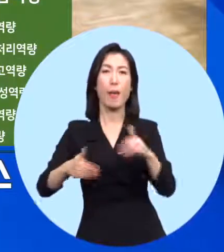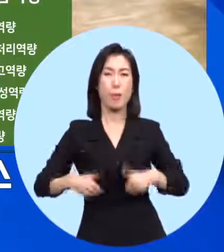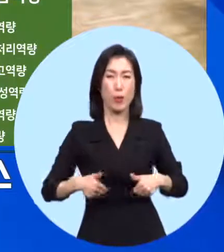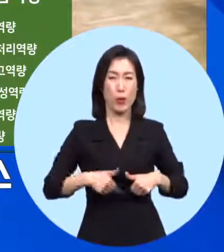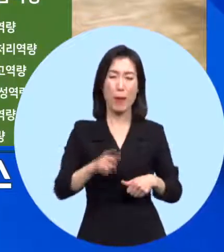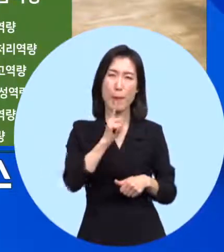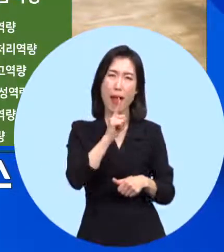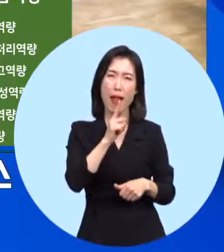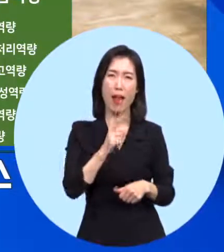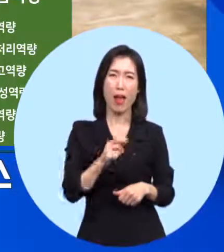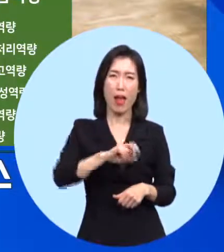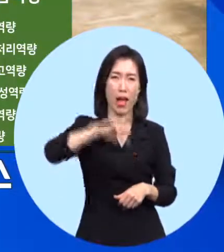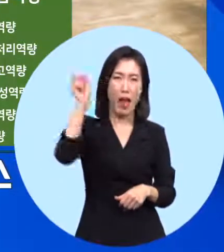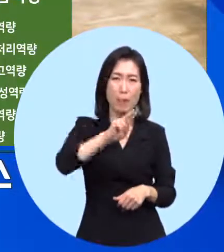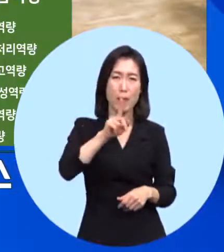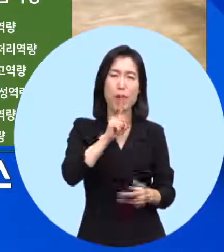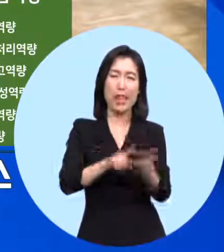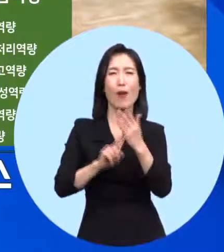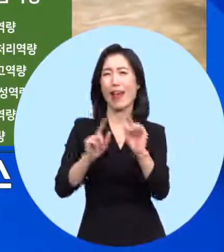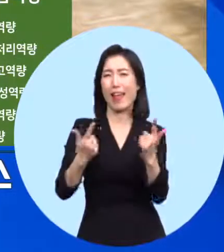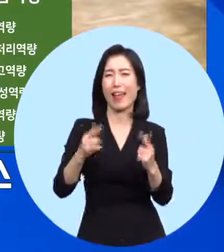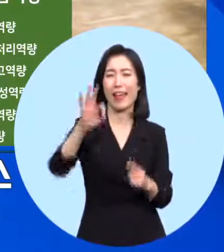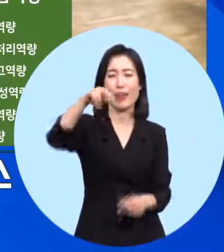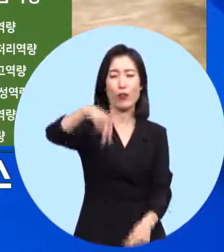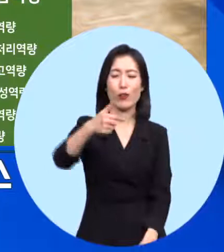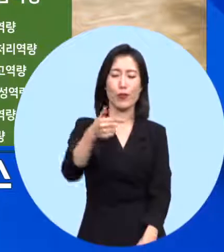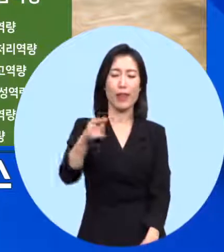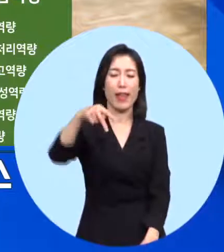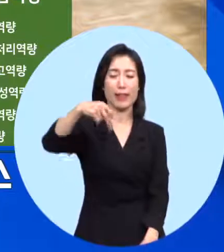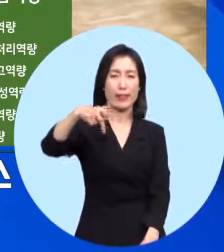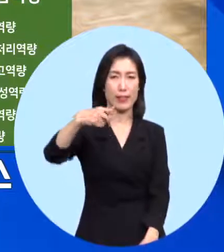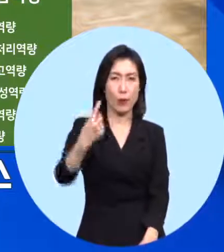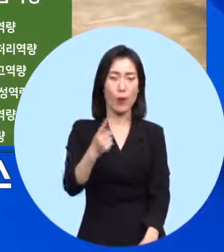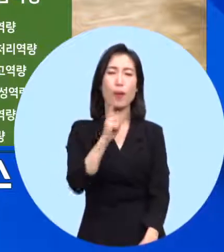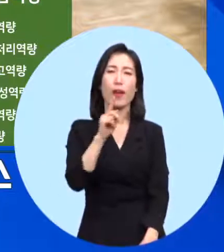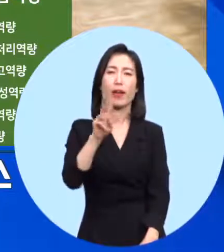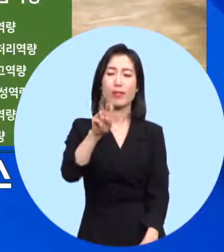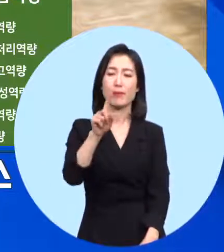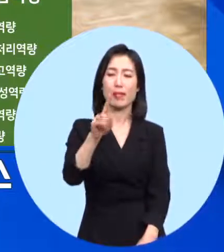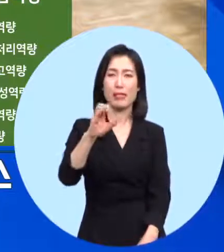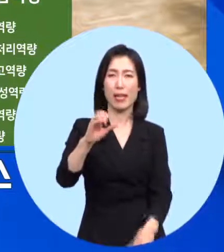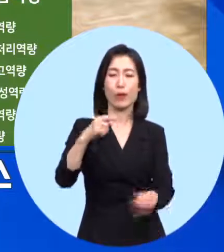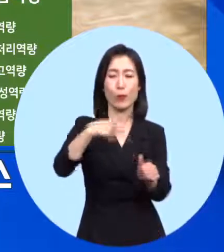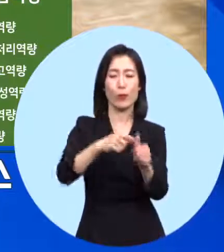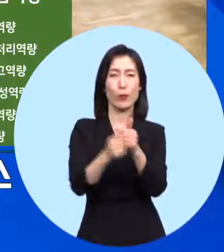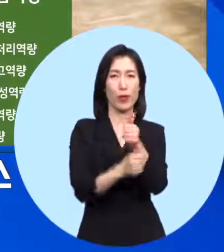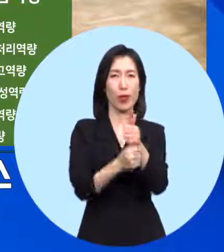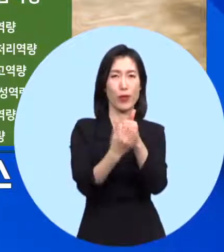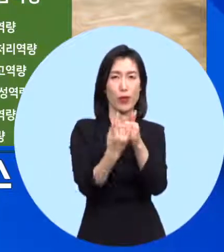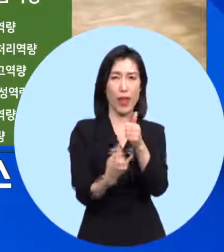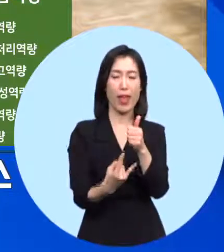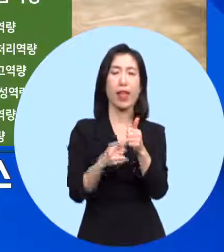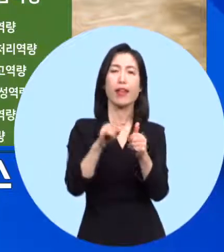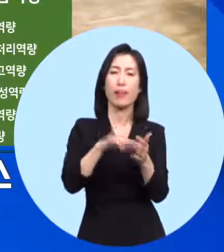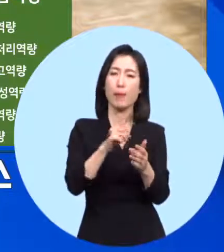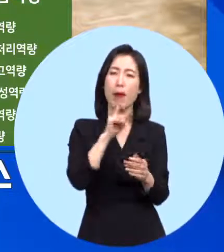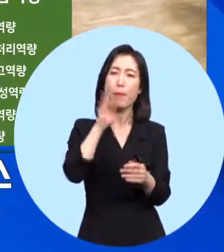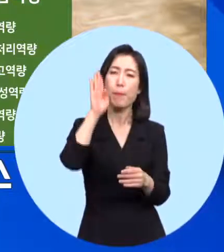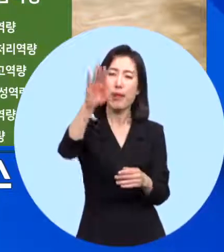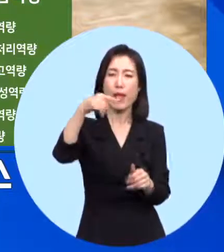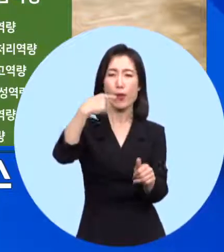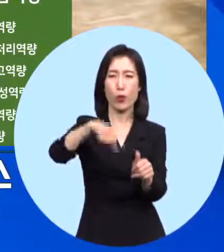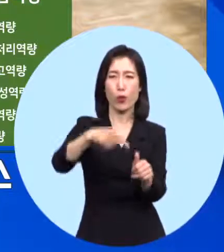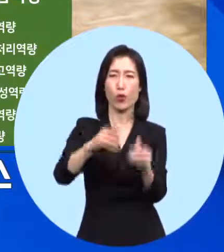어제 오늘의 이야기는 아닙니다. 유네스코에서 21세기 교육위원회에서 4가지로 미래